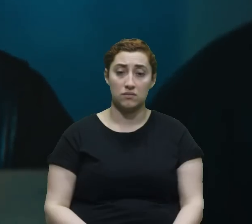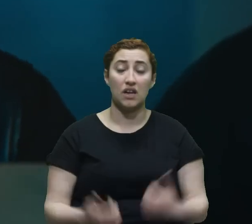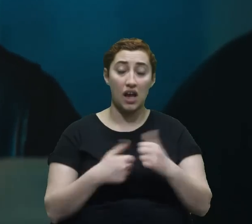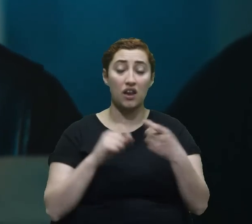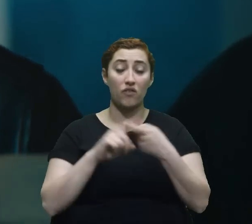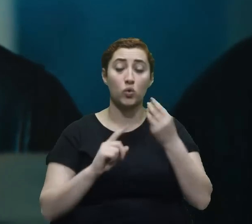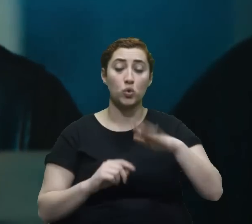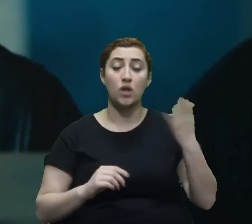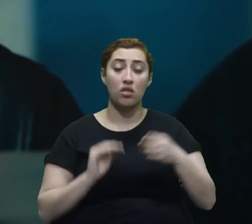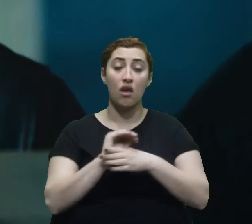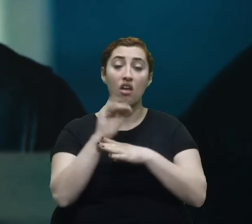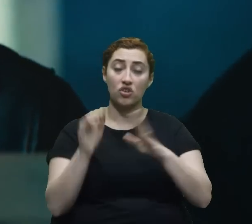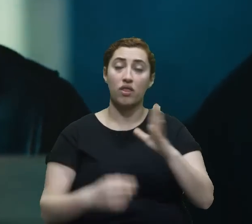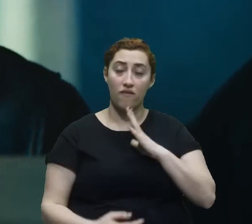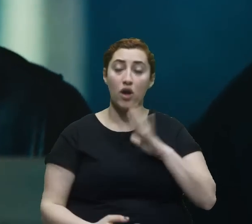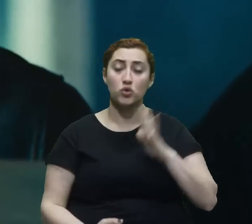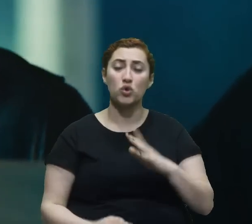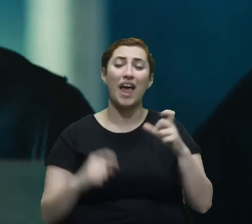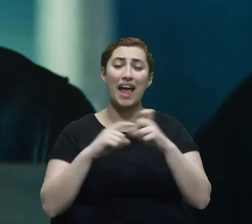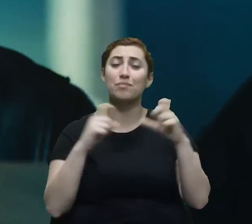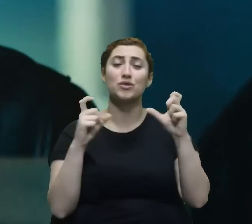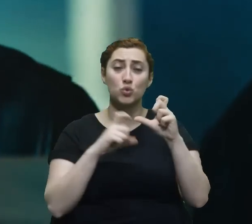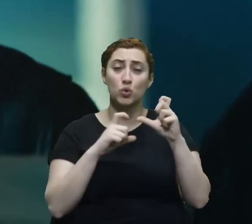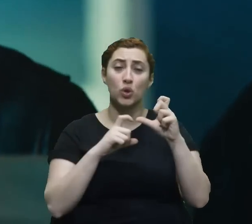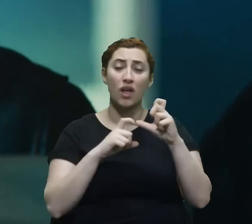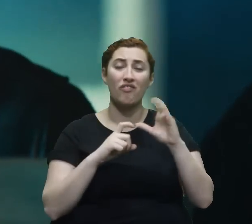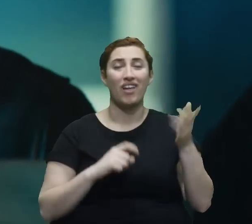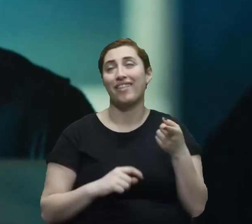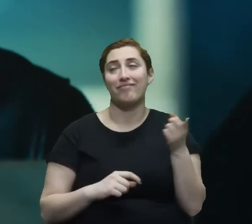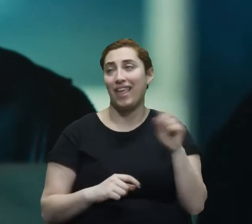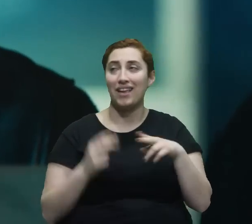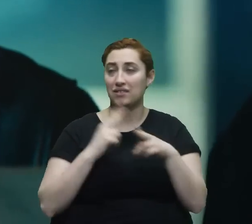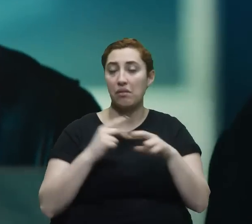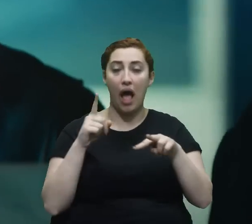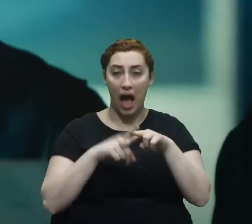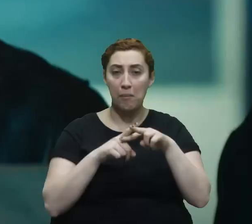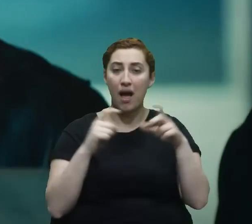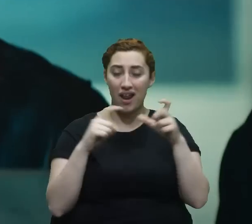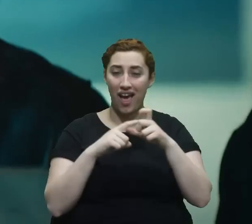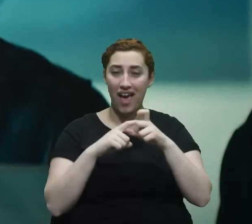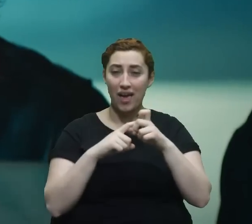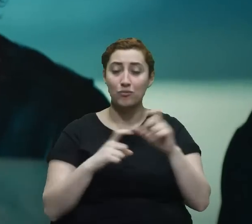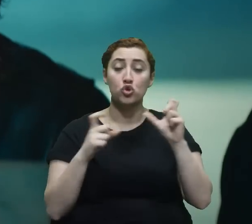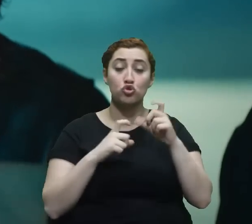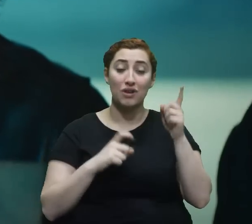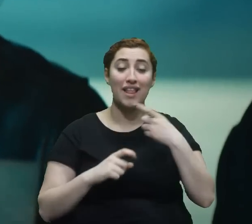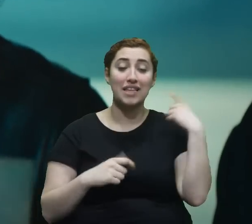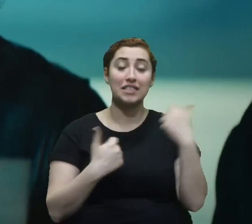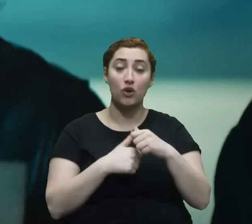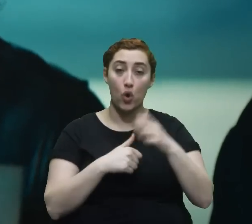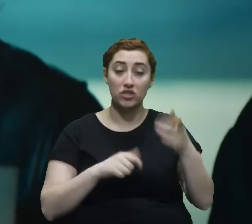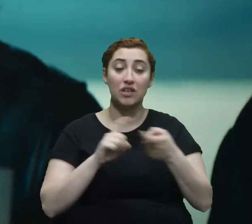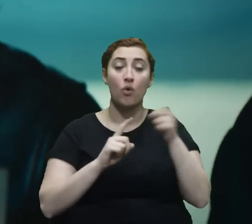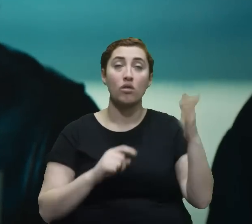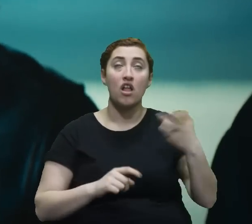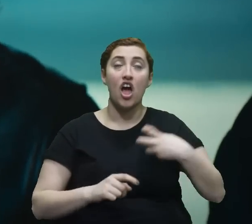Karım ve çocuğum hala hayattalar. Çünkü Edmund Sultan ya da diğer adıyla Akbar Eyham, Süreyya'nın eski kocası